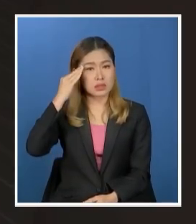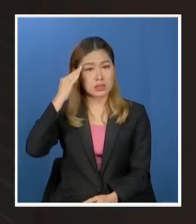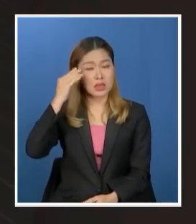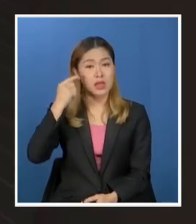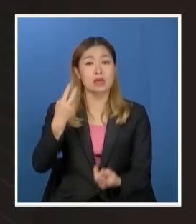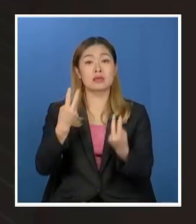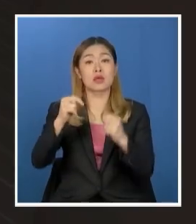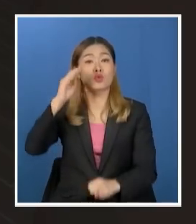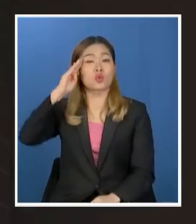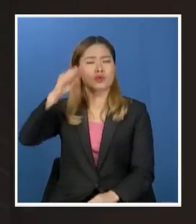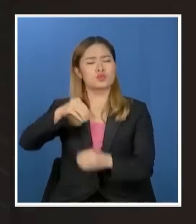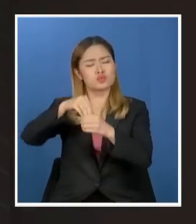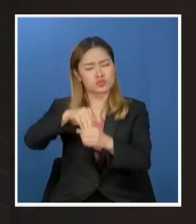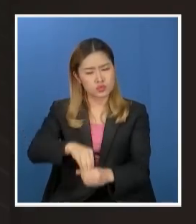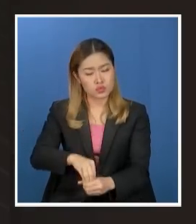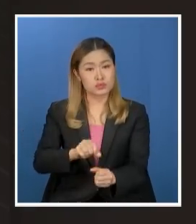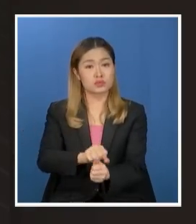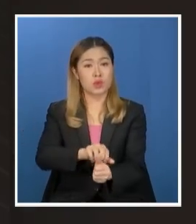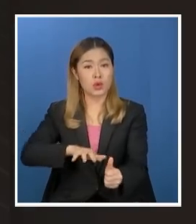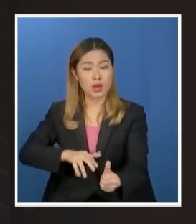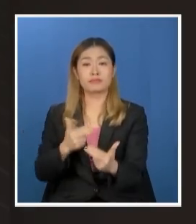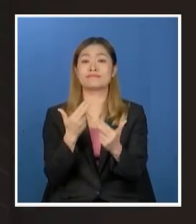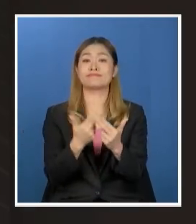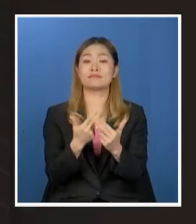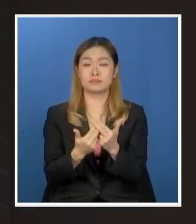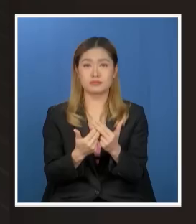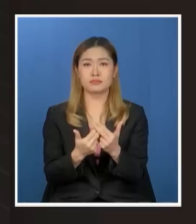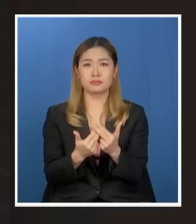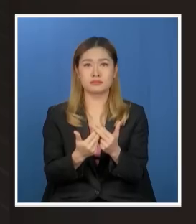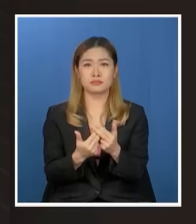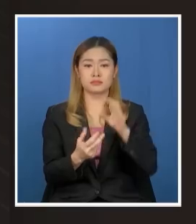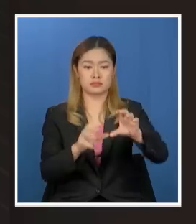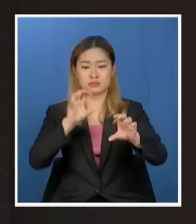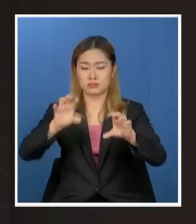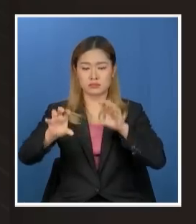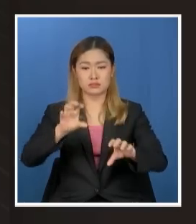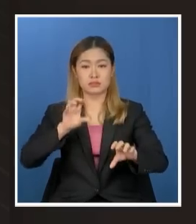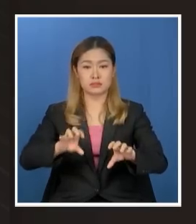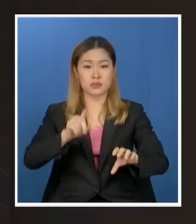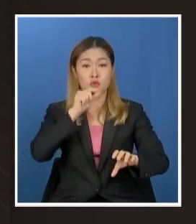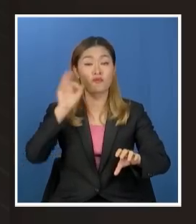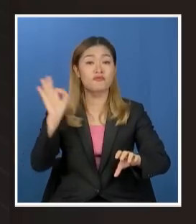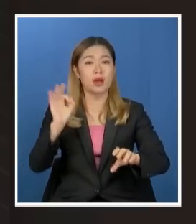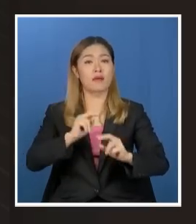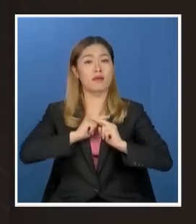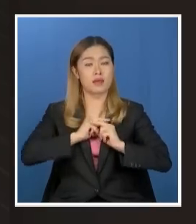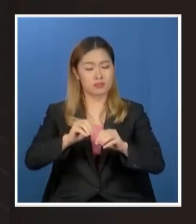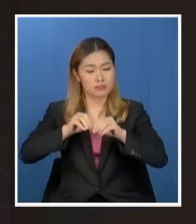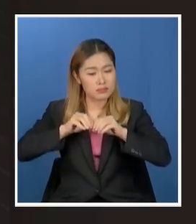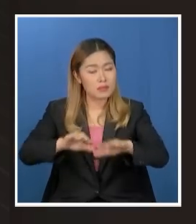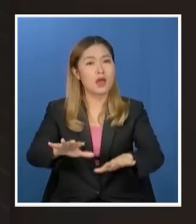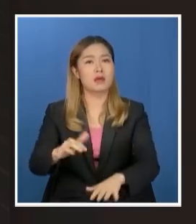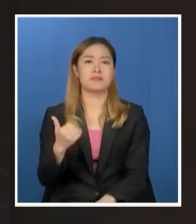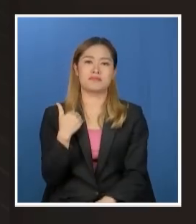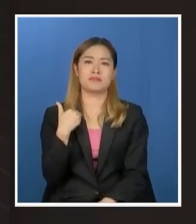ต่อทางด้านแกนนำพรรครวมไทยสร้างชาติโพสต์ก็ทวิตข้อความนี้เอาไว้เองให้เห็นเลยว่า